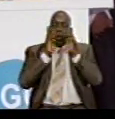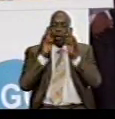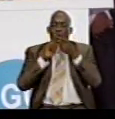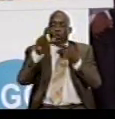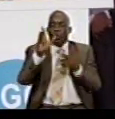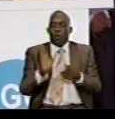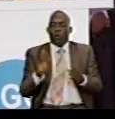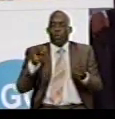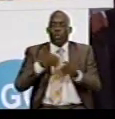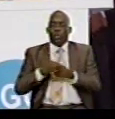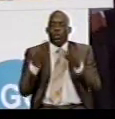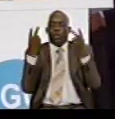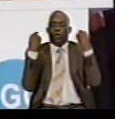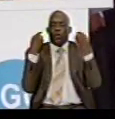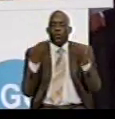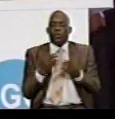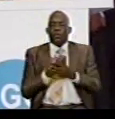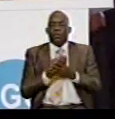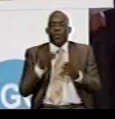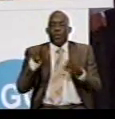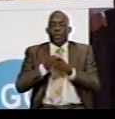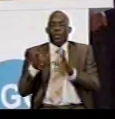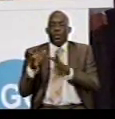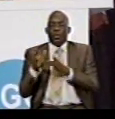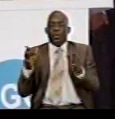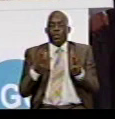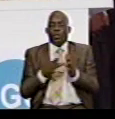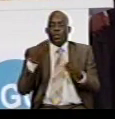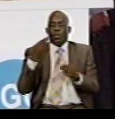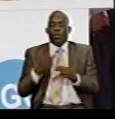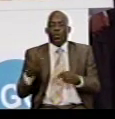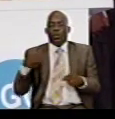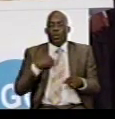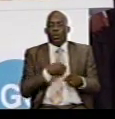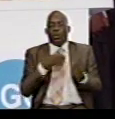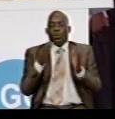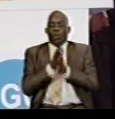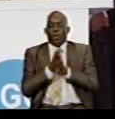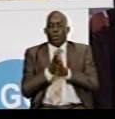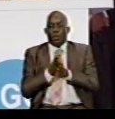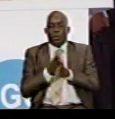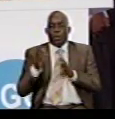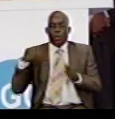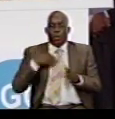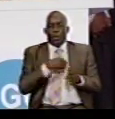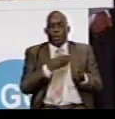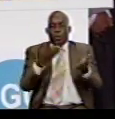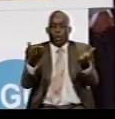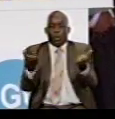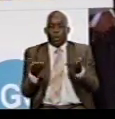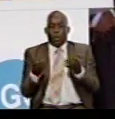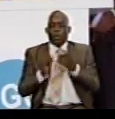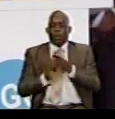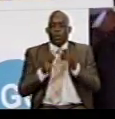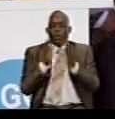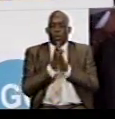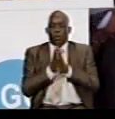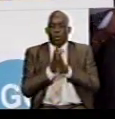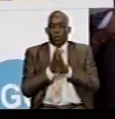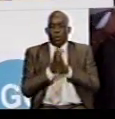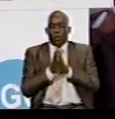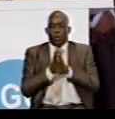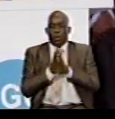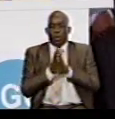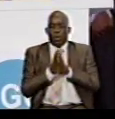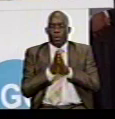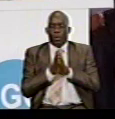Jesus' name we pray. Au nom de Jésus, nous avons prié. We want to pray. Nous voulons prier. Bible say in the